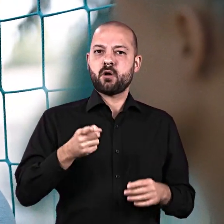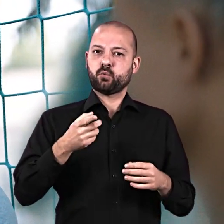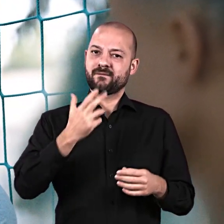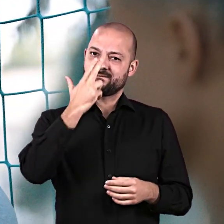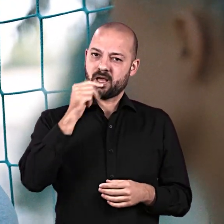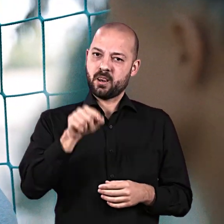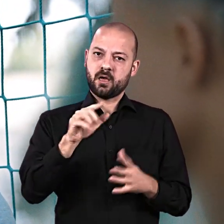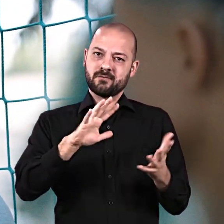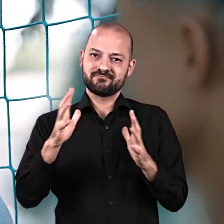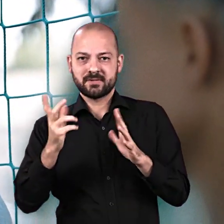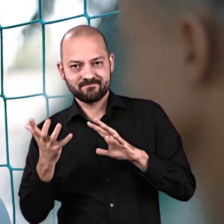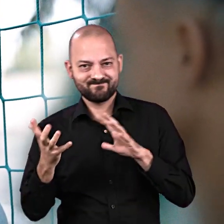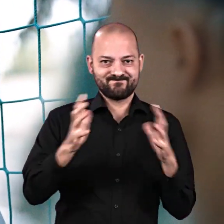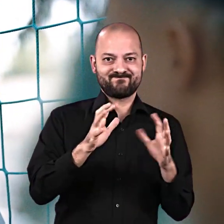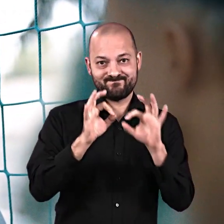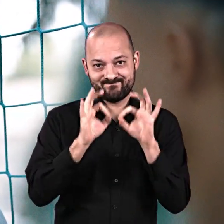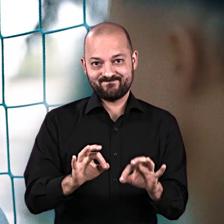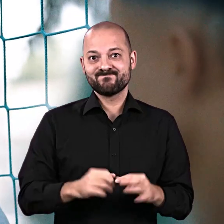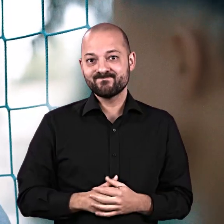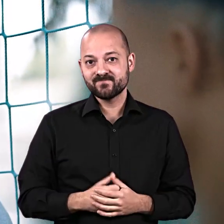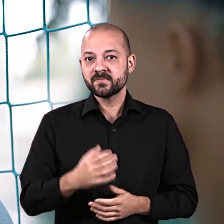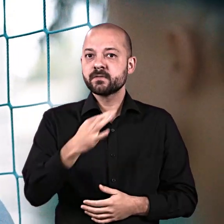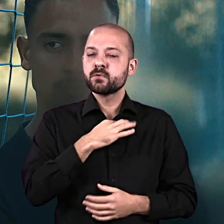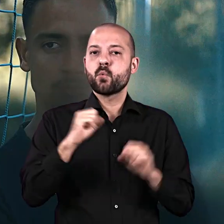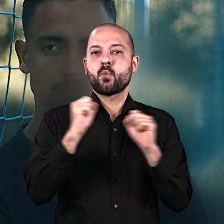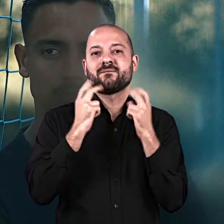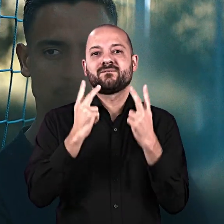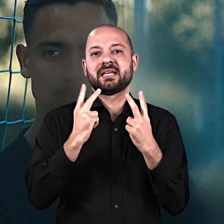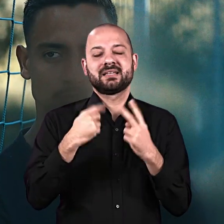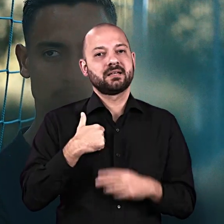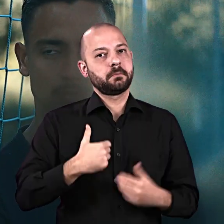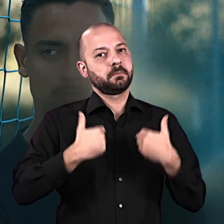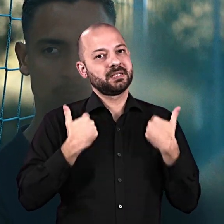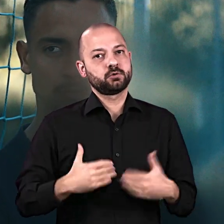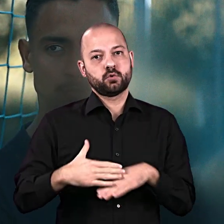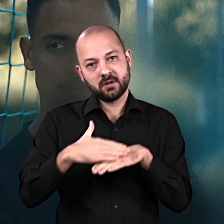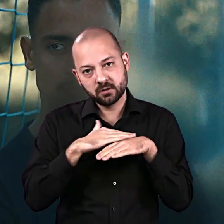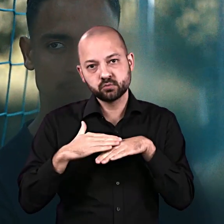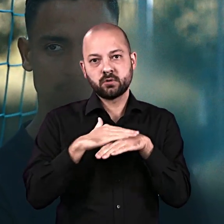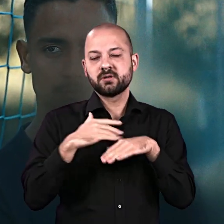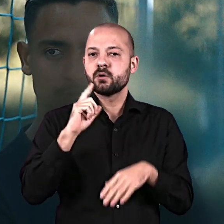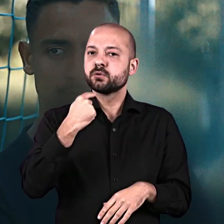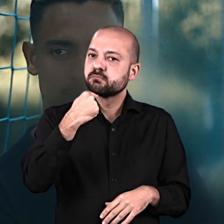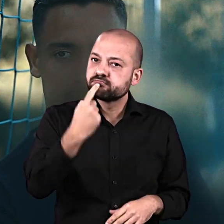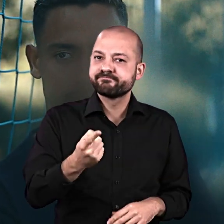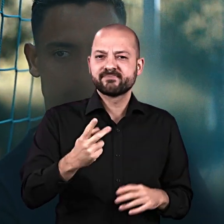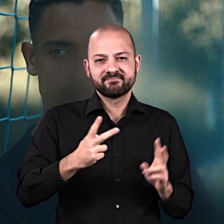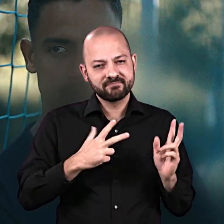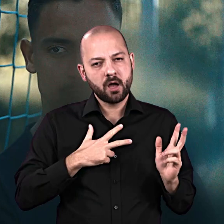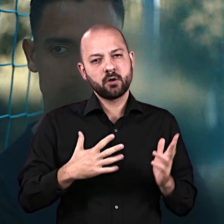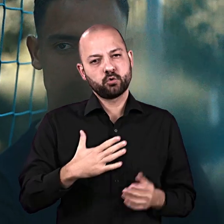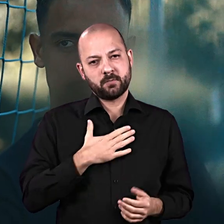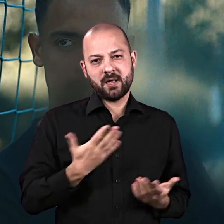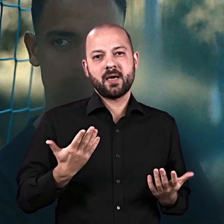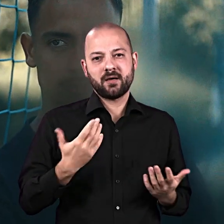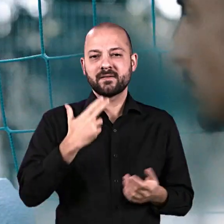dann wieder den Fehler versuchen, gerade zu bügeln. Es war mir wichtig, dass ich mich halt persönlich entschuldige und mir einfach